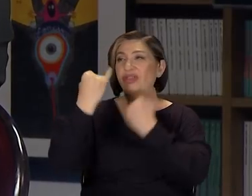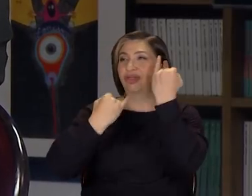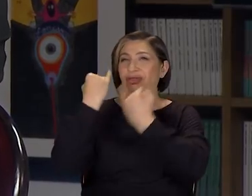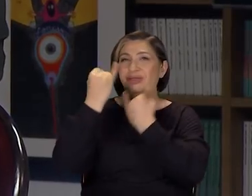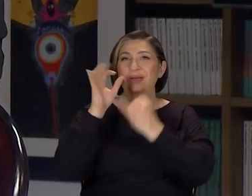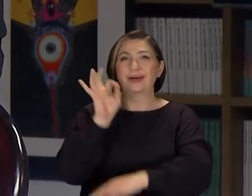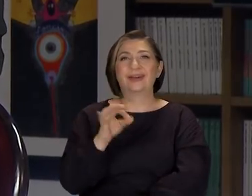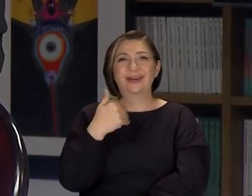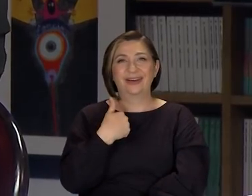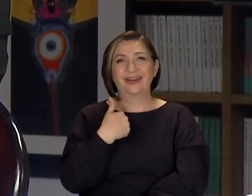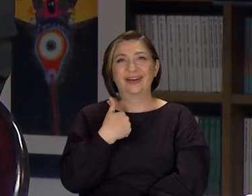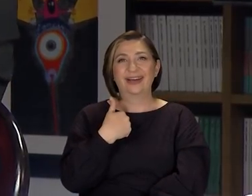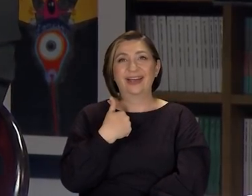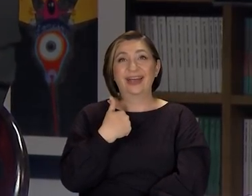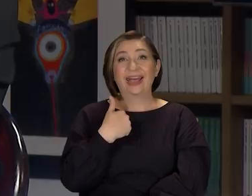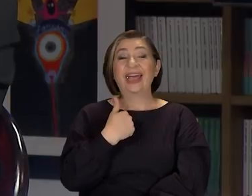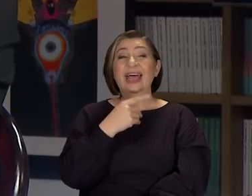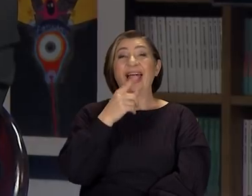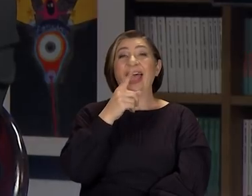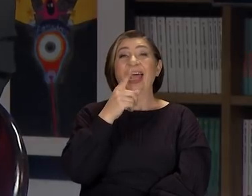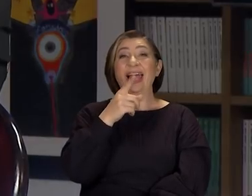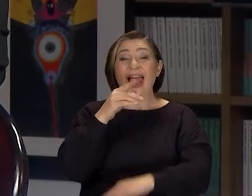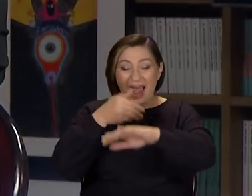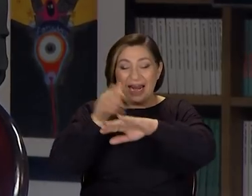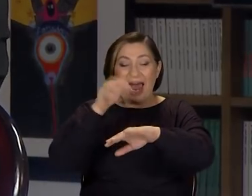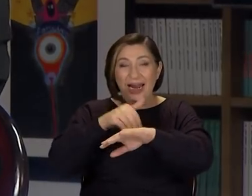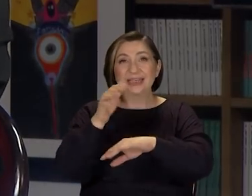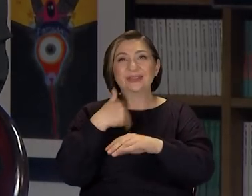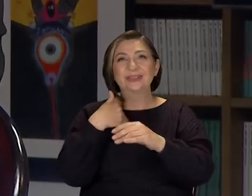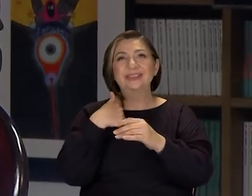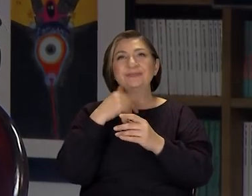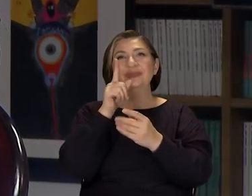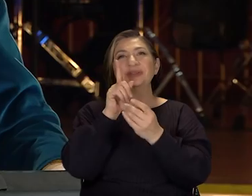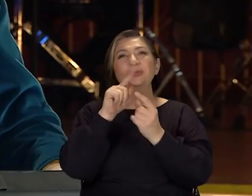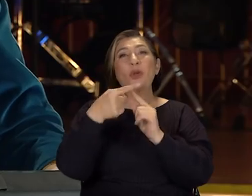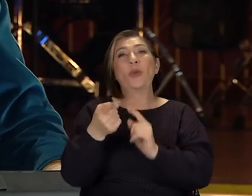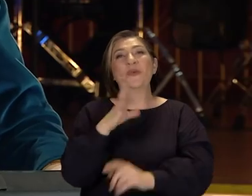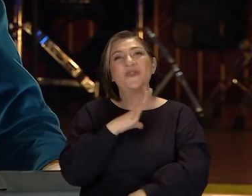geçiyor benimle işte, ellerinizden yalar bir torunum var diye, evde bir köpek var benim.